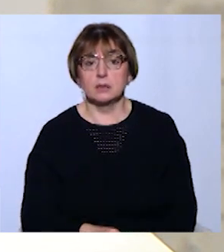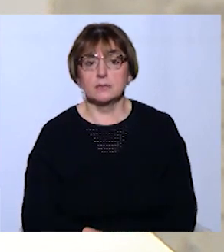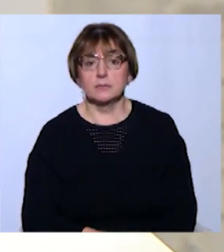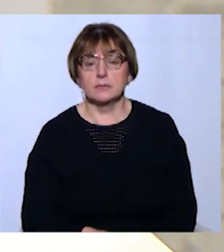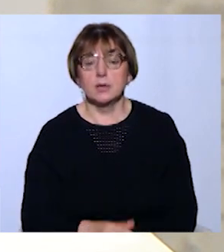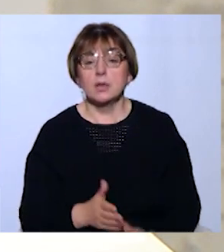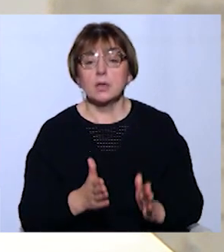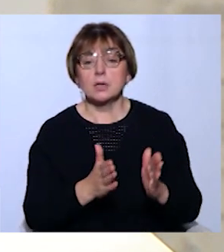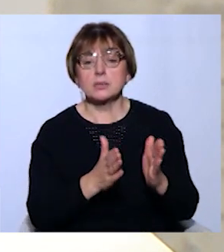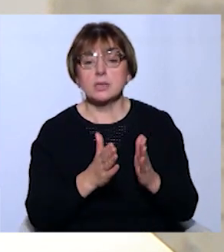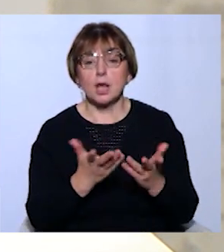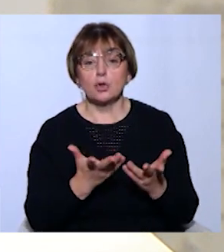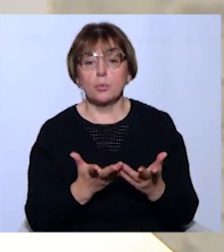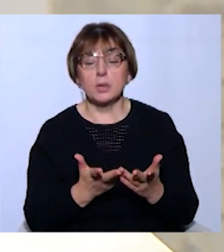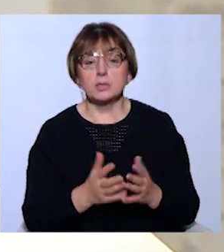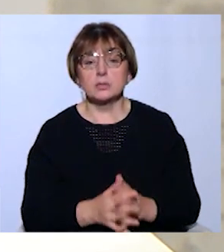ესეთი გზა, რომელიც